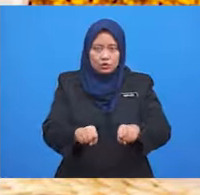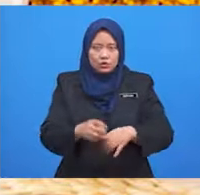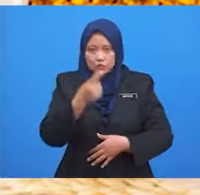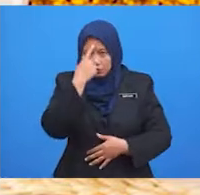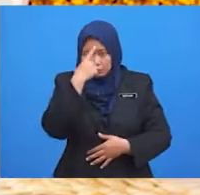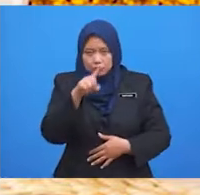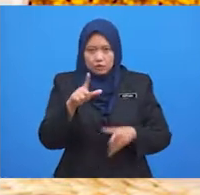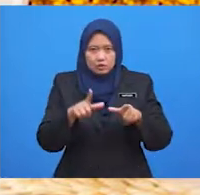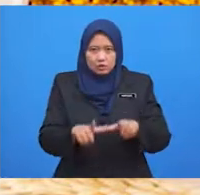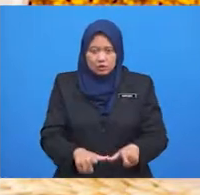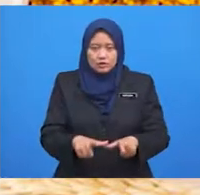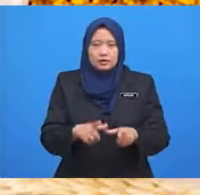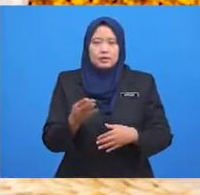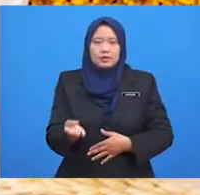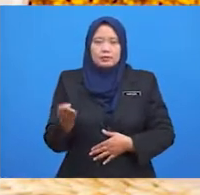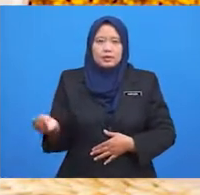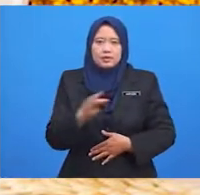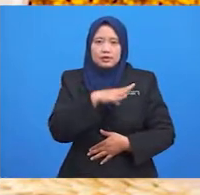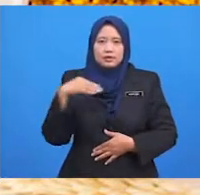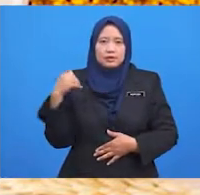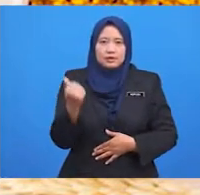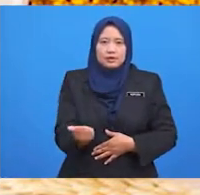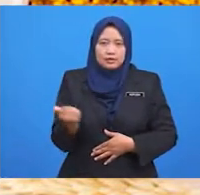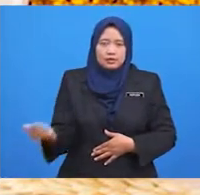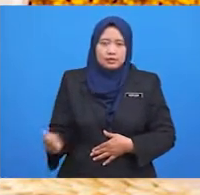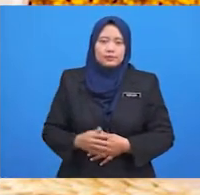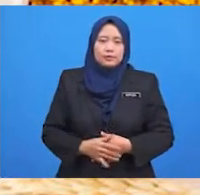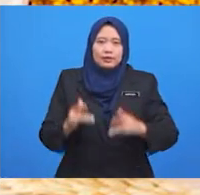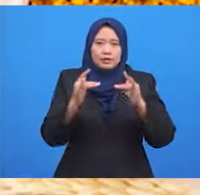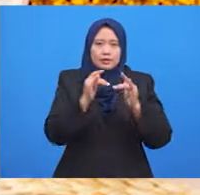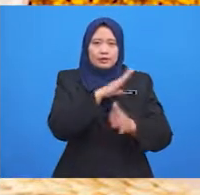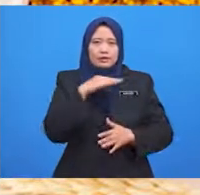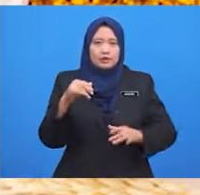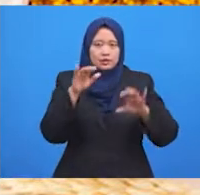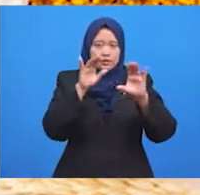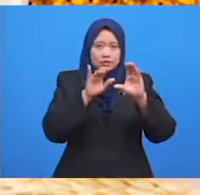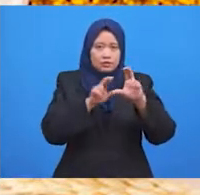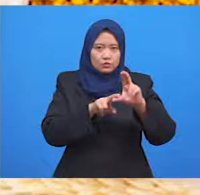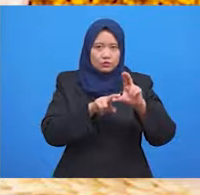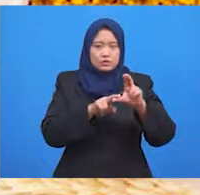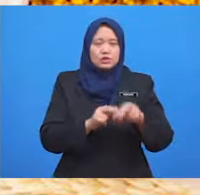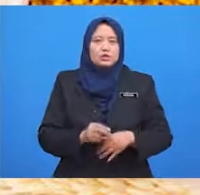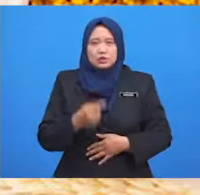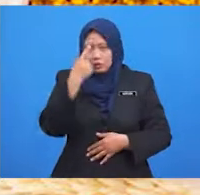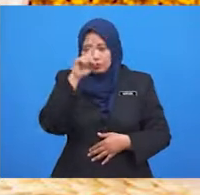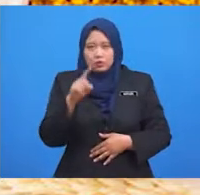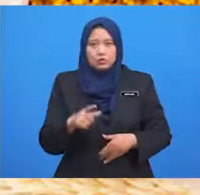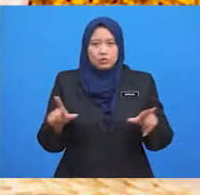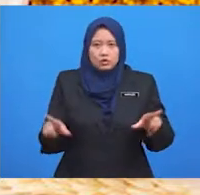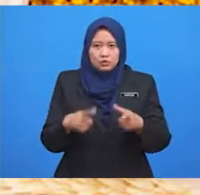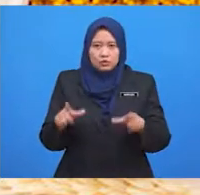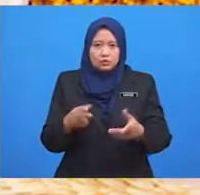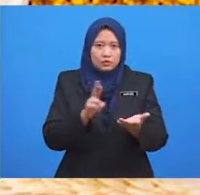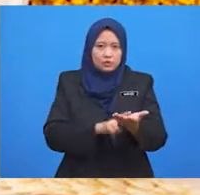digunakan untuk meletakkan bahan dan alatan. Katil dan kerusi digunakan untuk melakukan